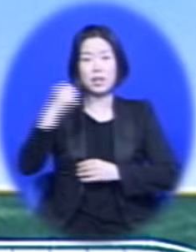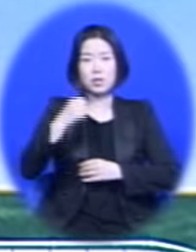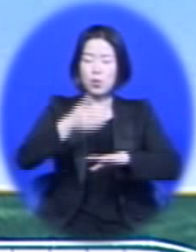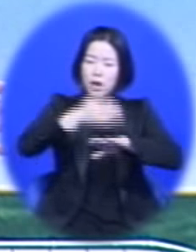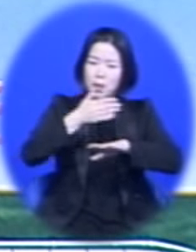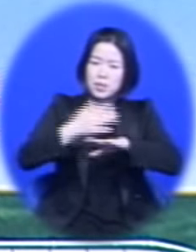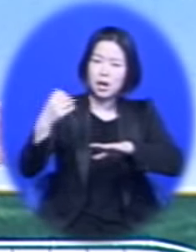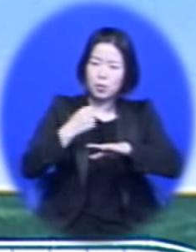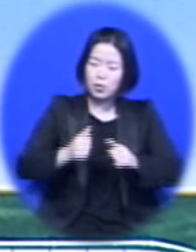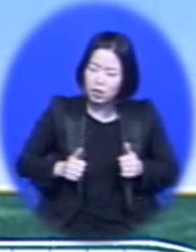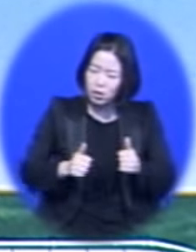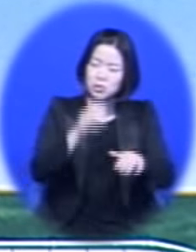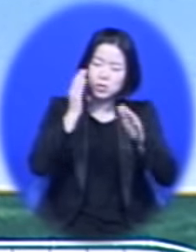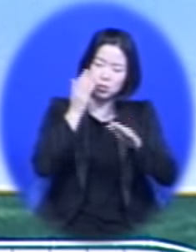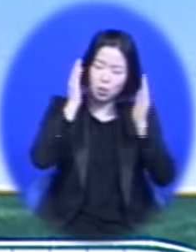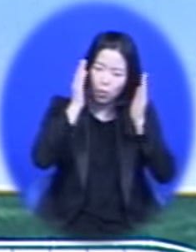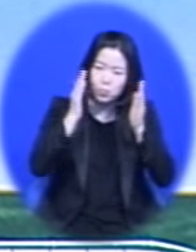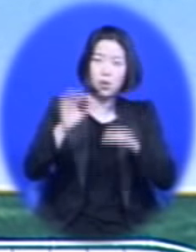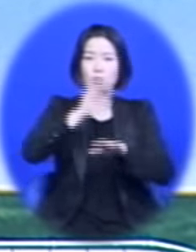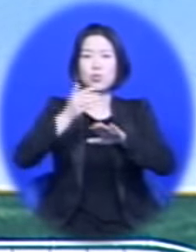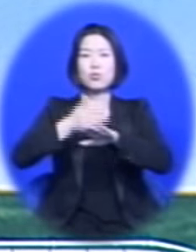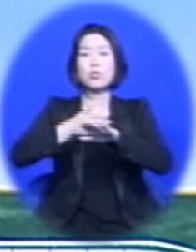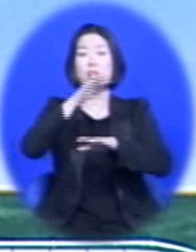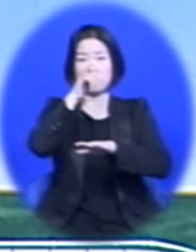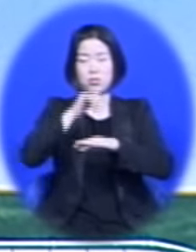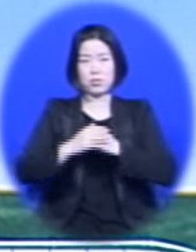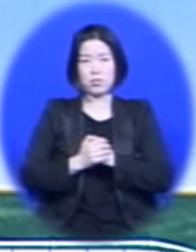열심히 공부하고 훈련받습니다.